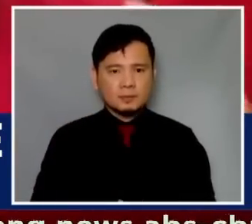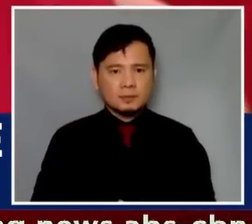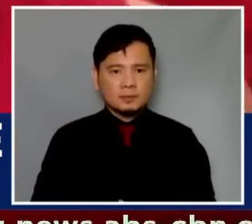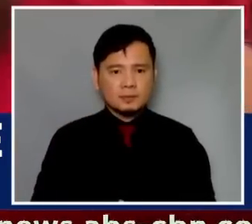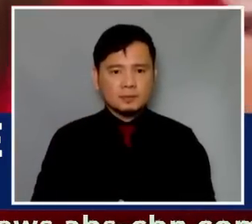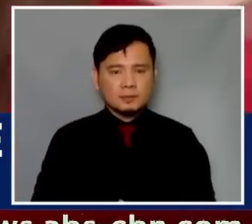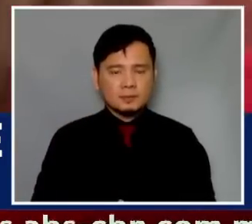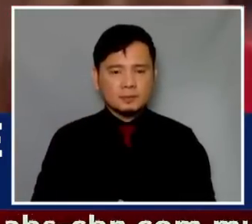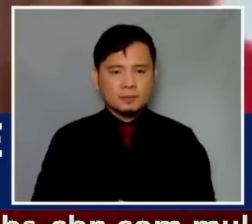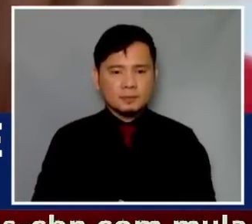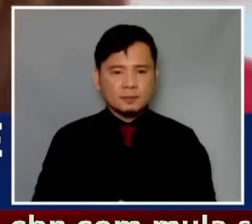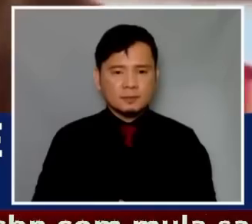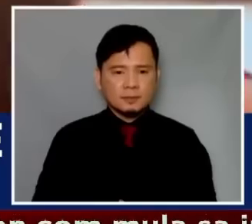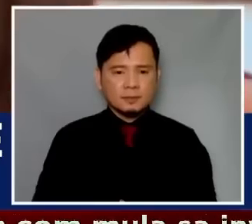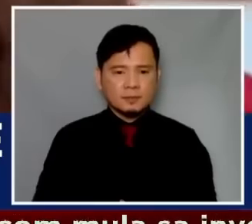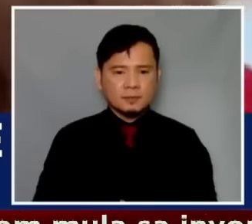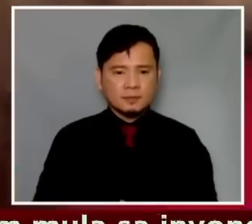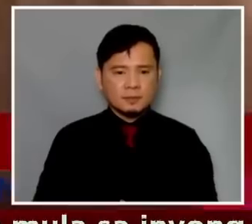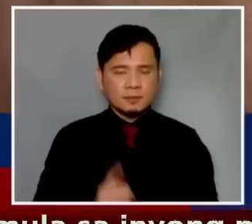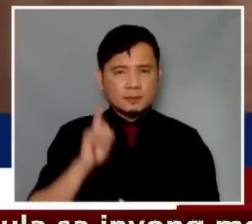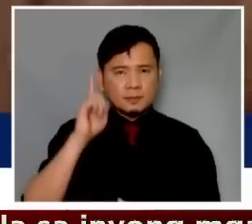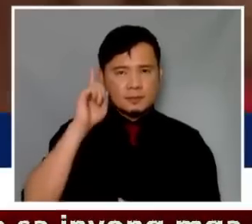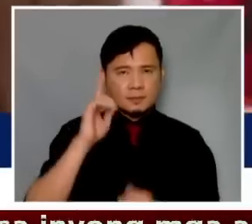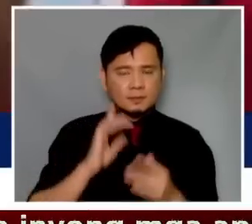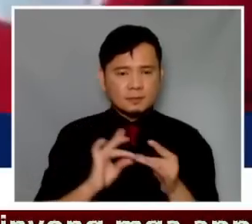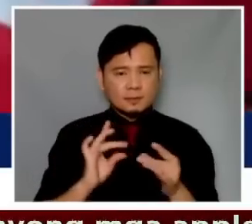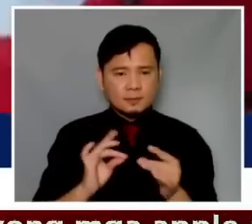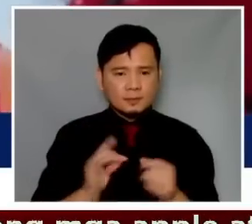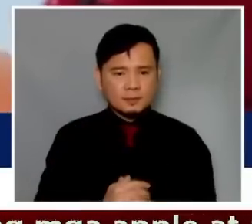Kasi one time,